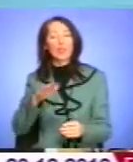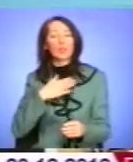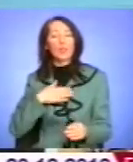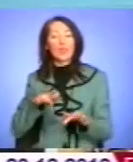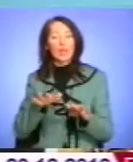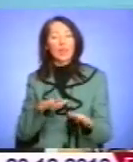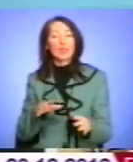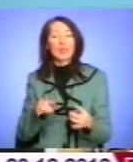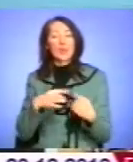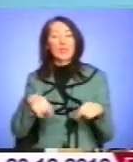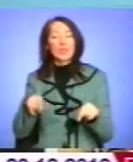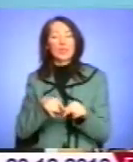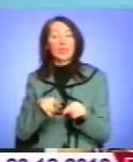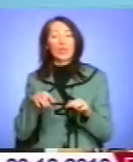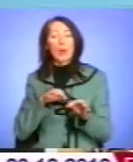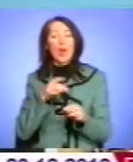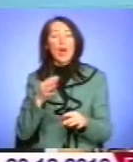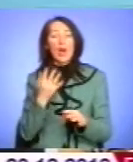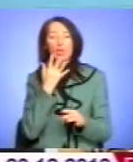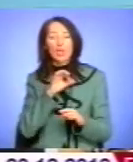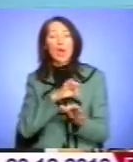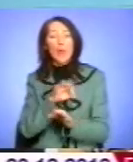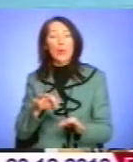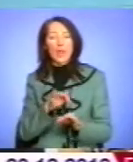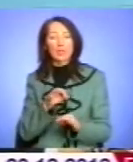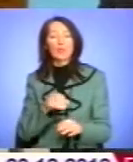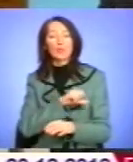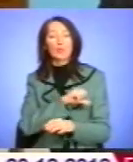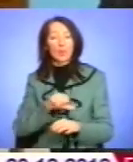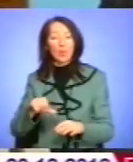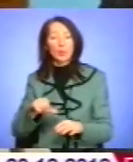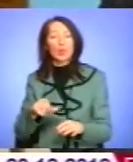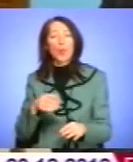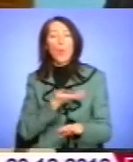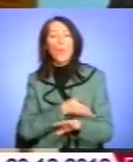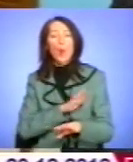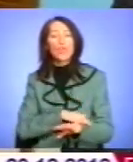проєктів, а саме транскордонного проєкту «Польща-Україна-Білорусь».